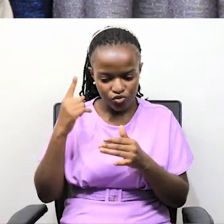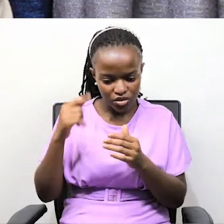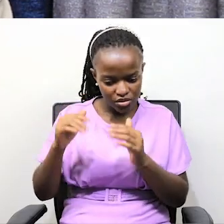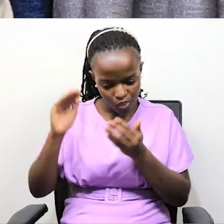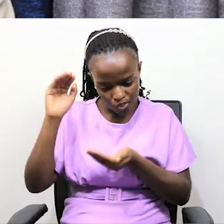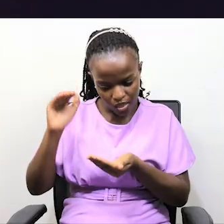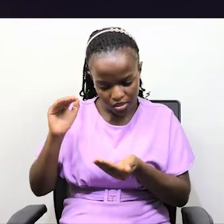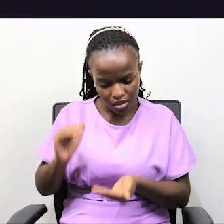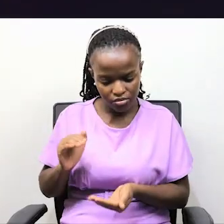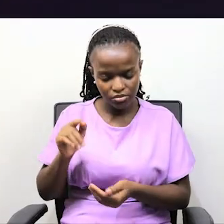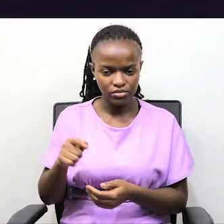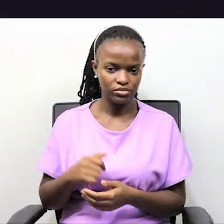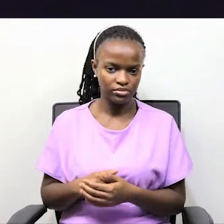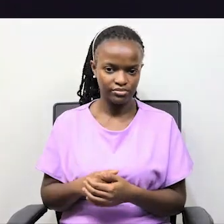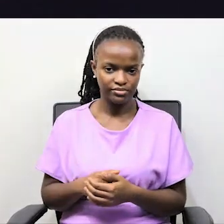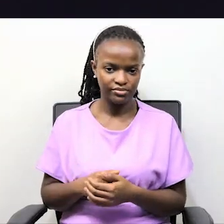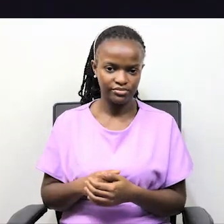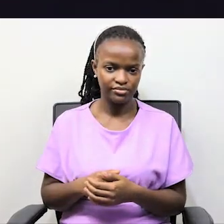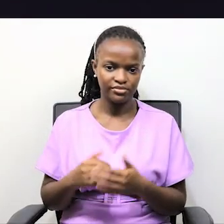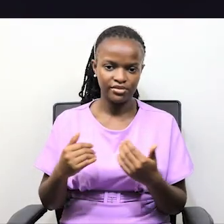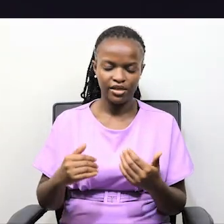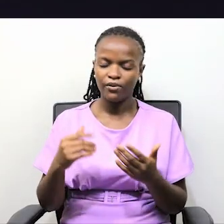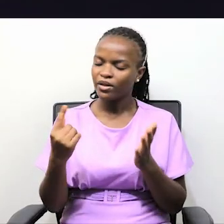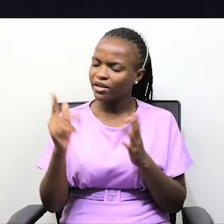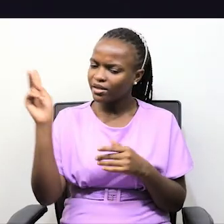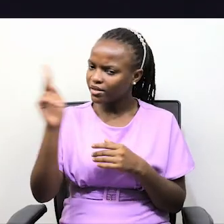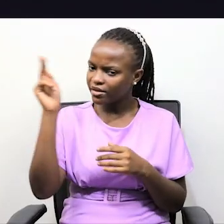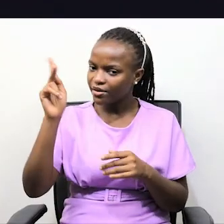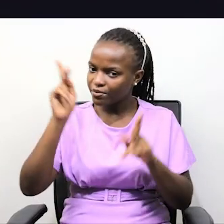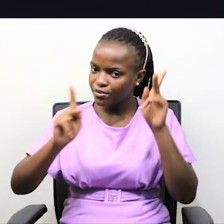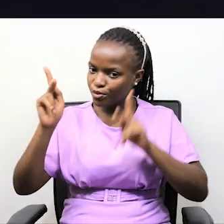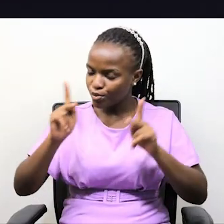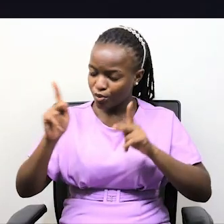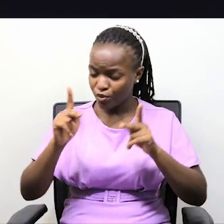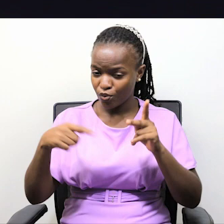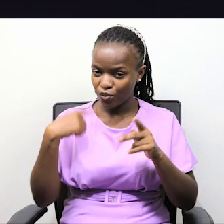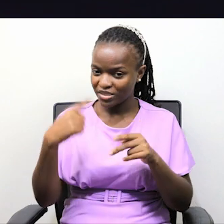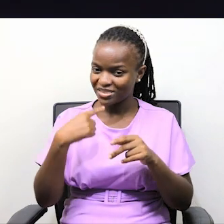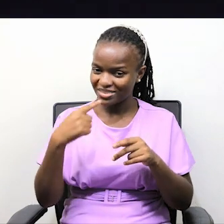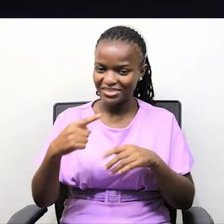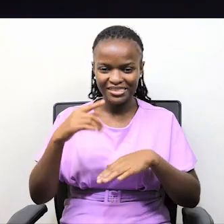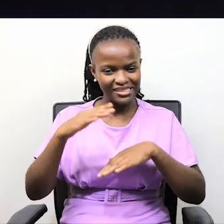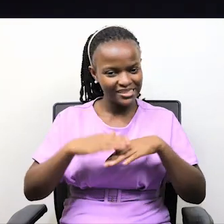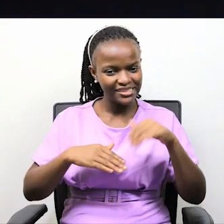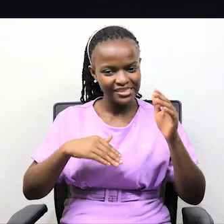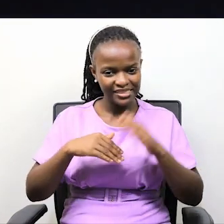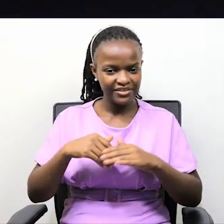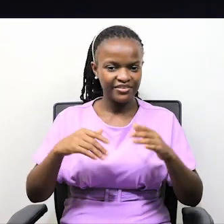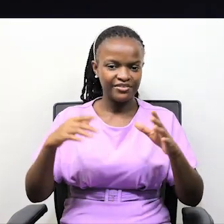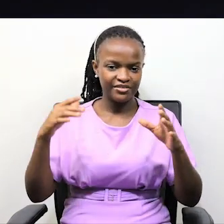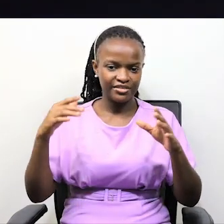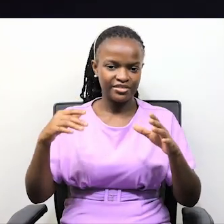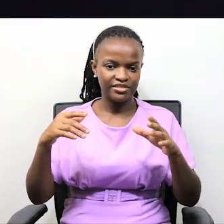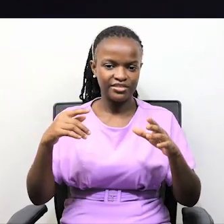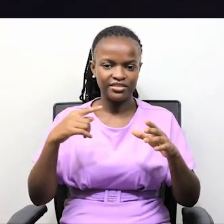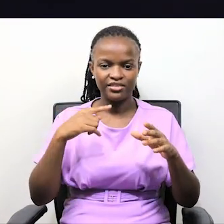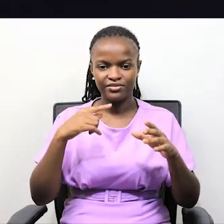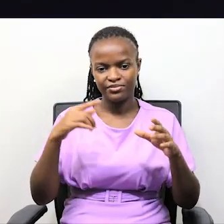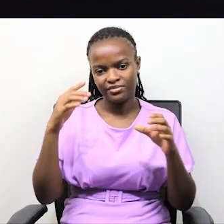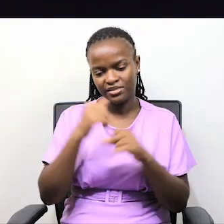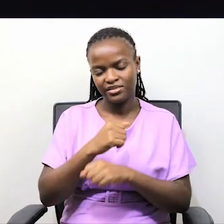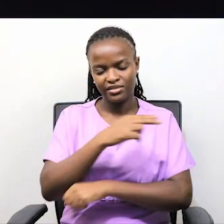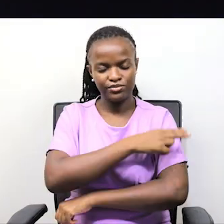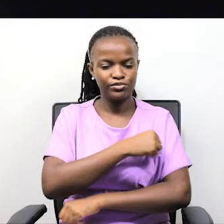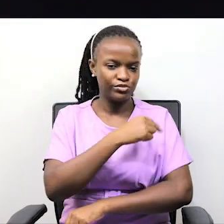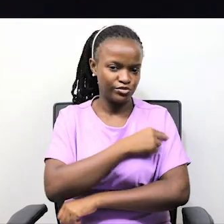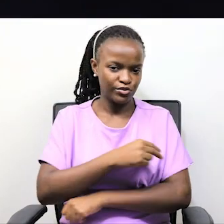santé. La proportion des Kenyans qui déclarent n'avoir jamais manqué de soins médicaux lorsqu'ils en avaient besoin a chuté de